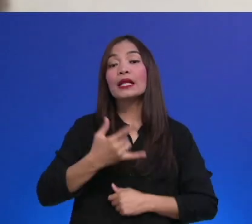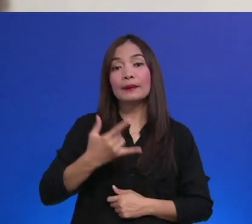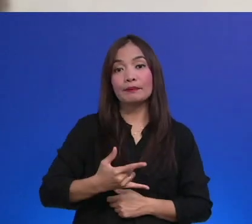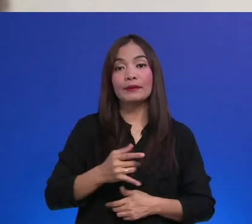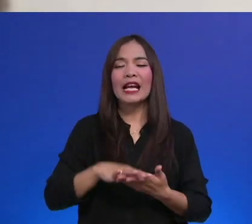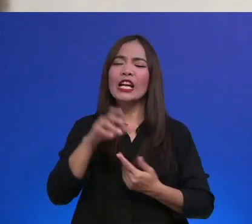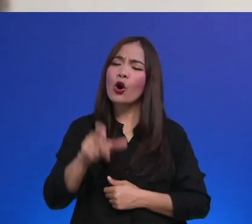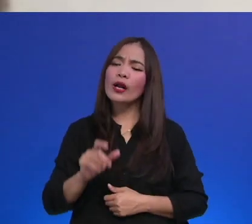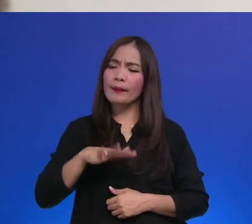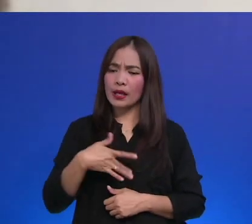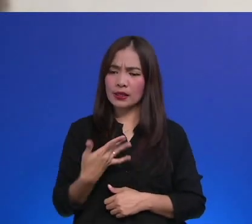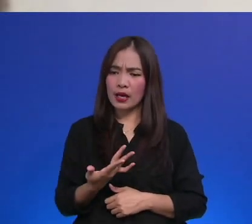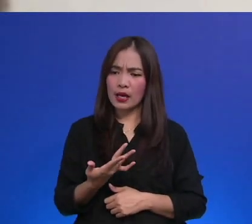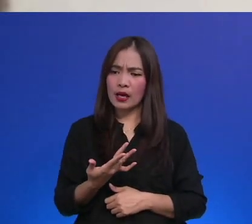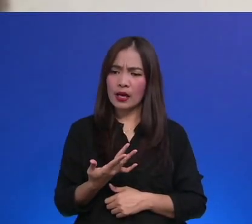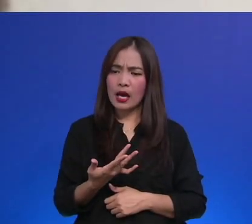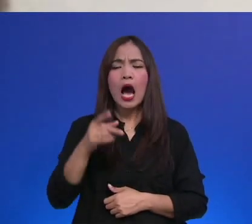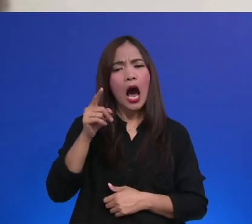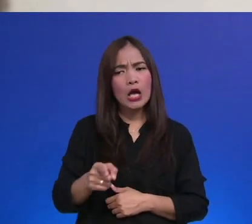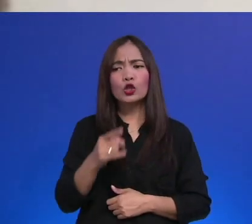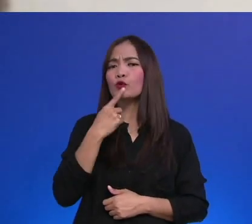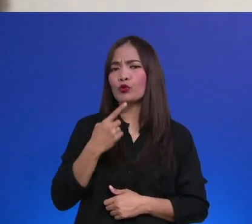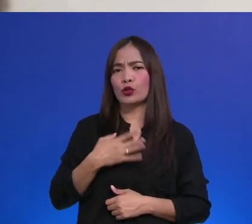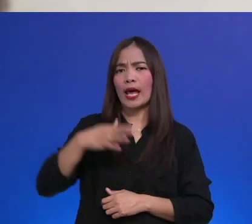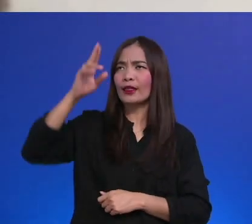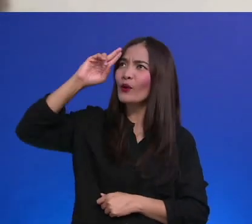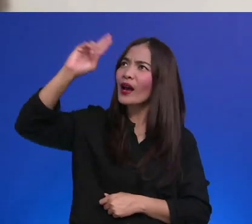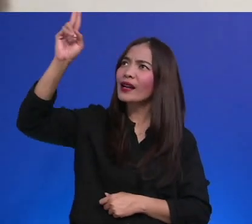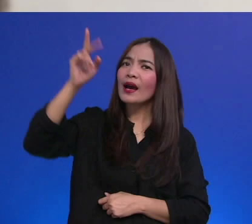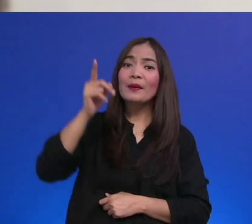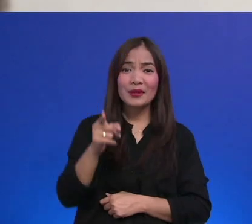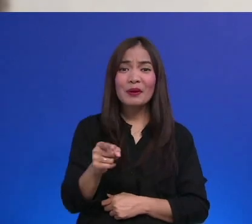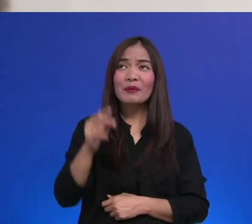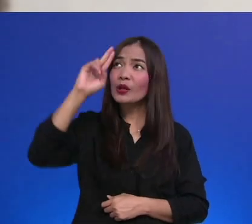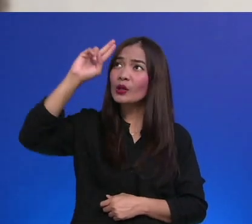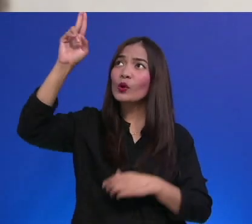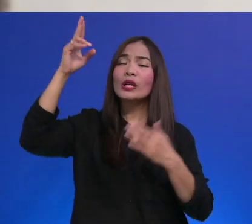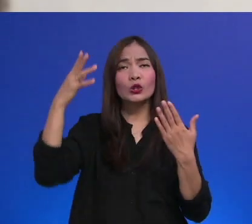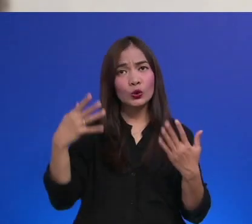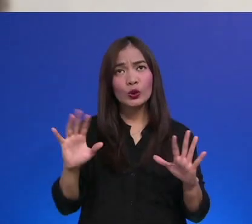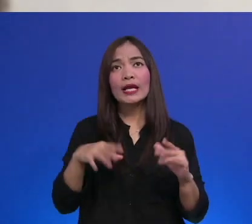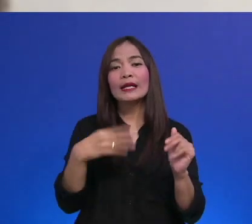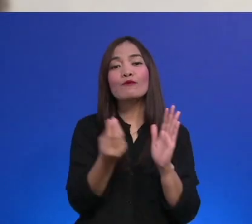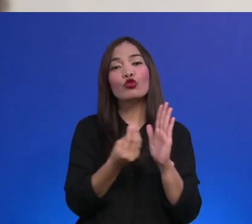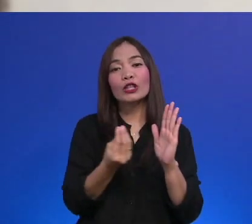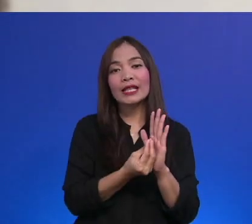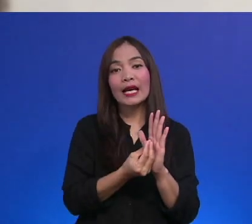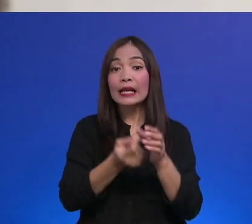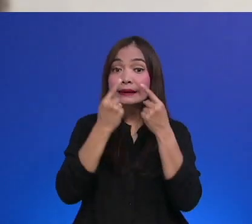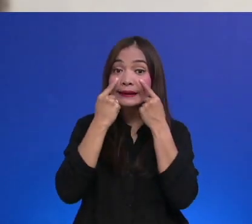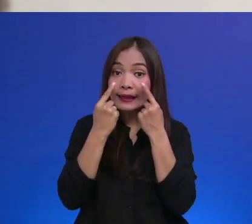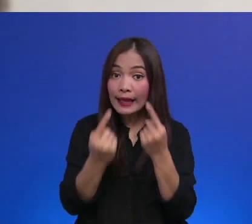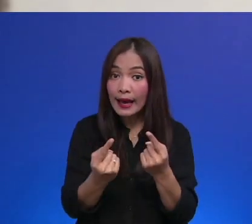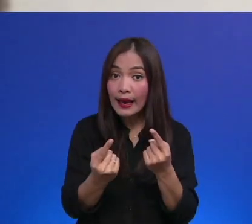merasa dia harus bertuhan karena Tuhan telah dibuktikan kenyataan